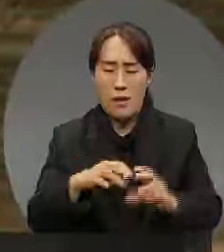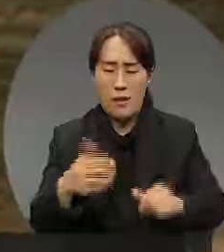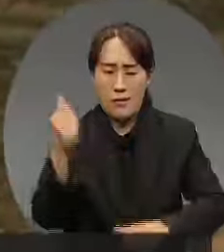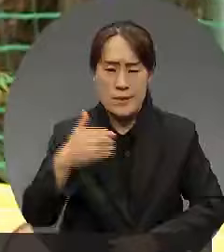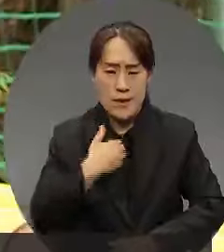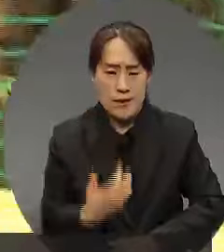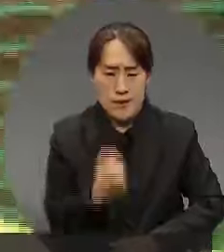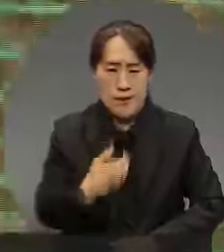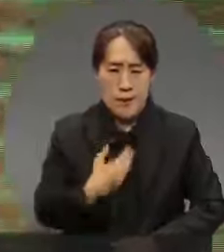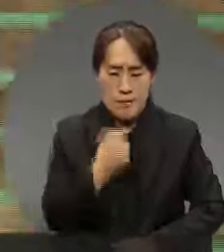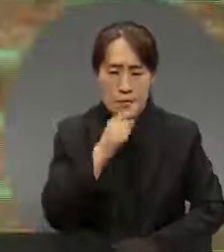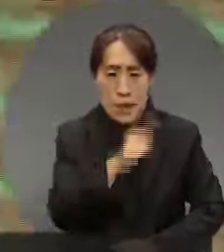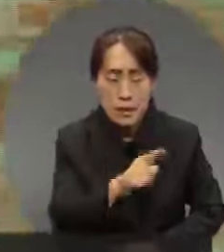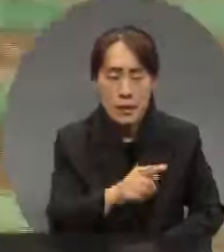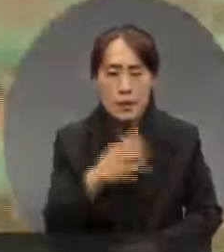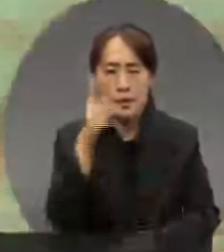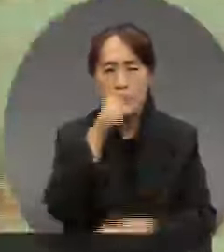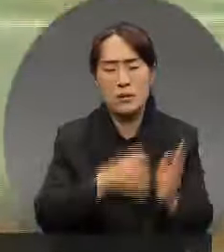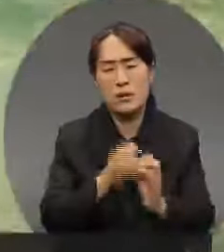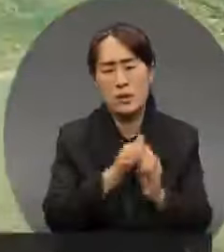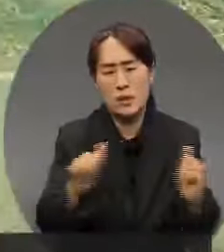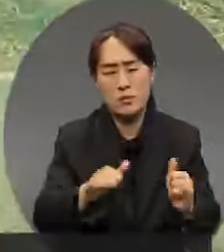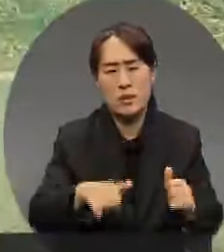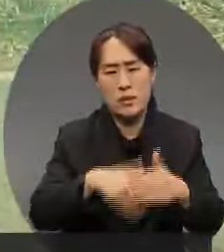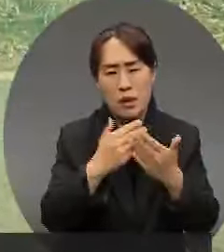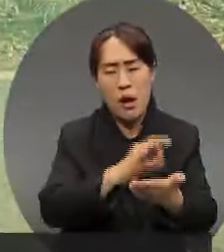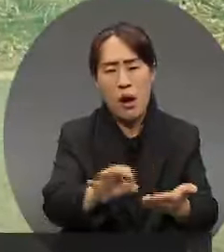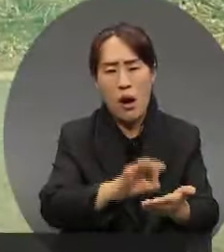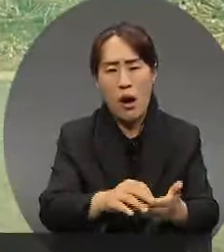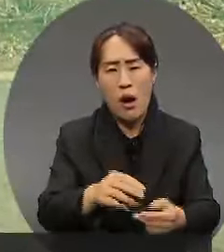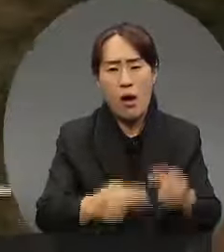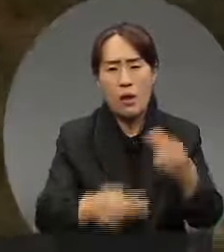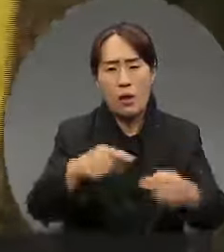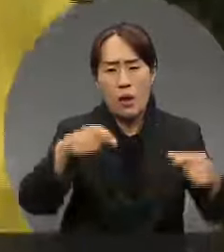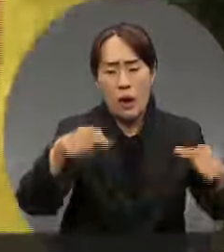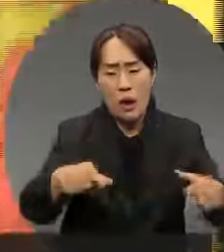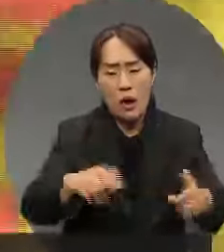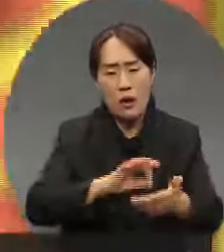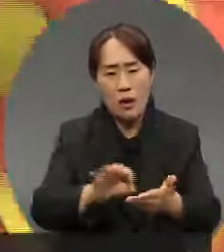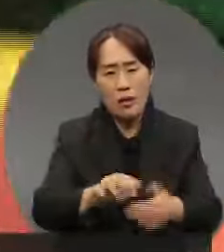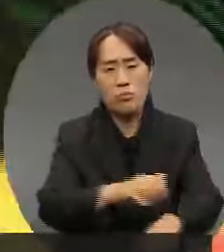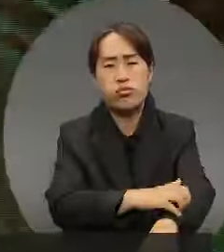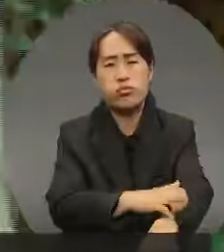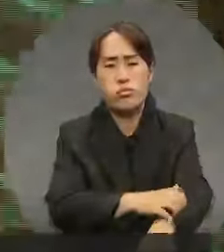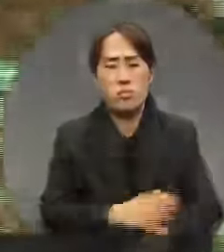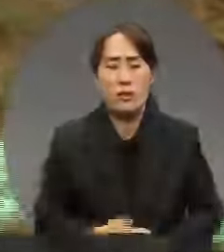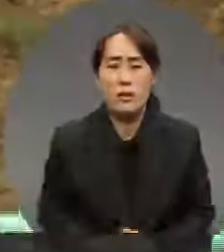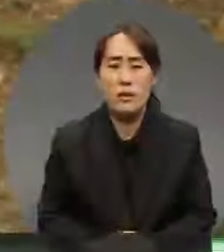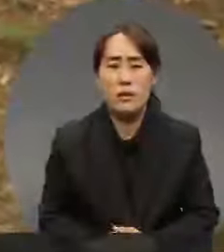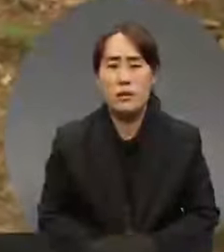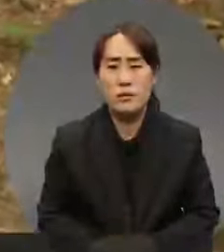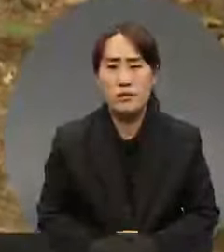주장까지 맞물리면서 시민 모두가 누려온 상당산성이 가로막히게 됐습니다. MBC 뉴스 이초원입니다.